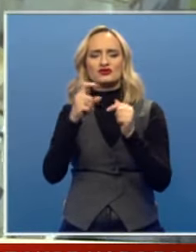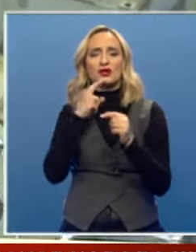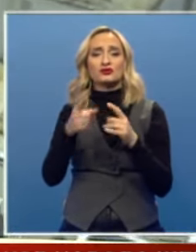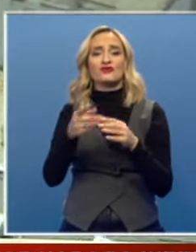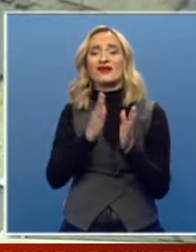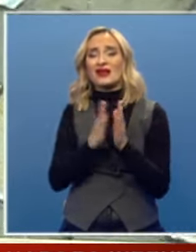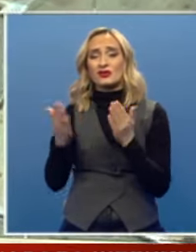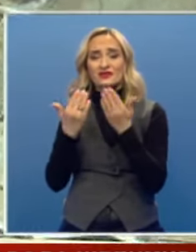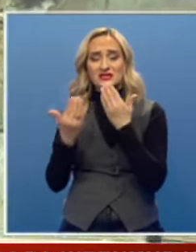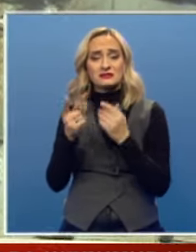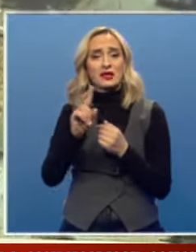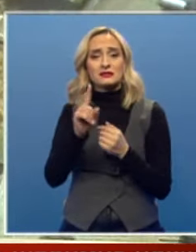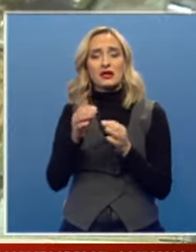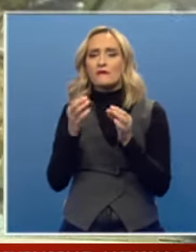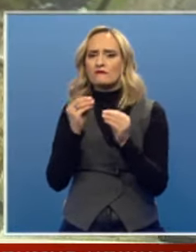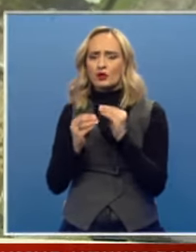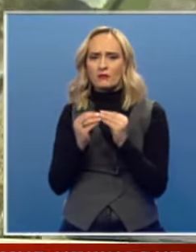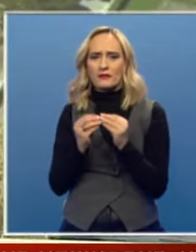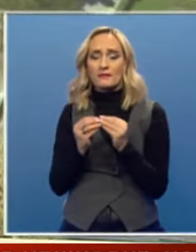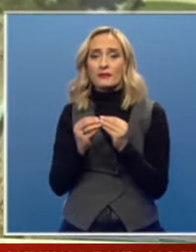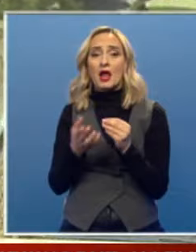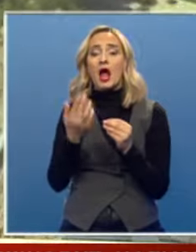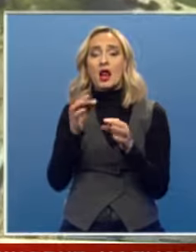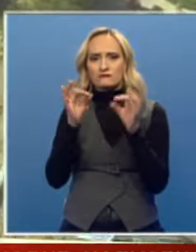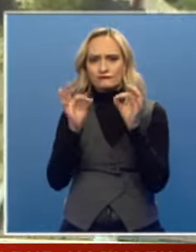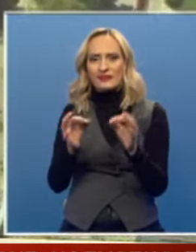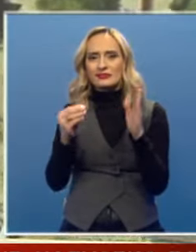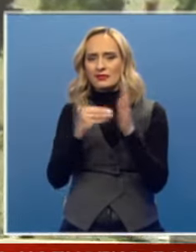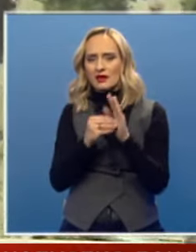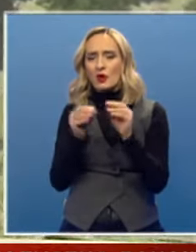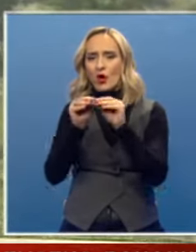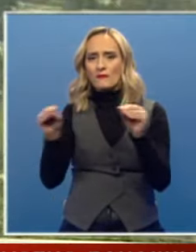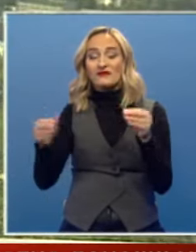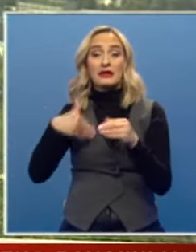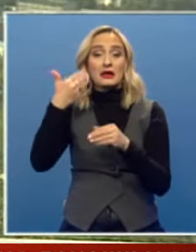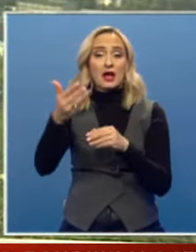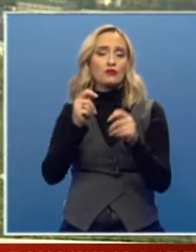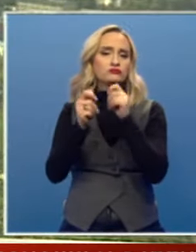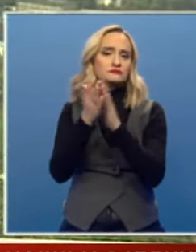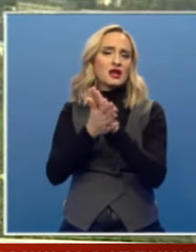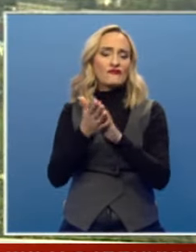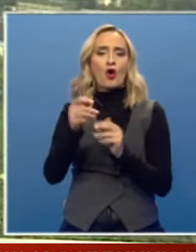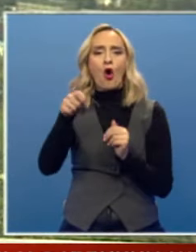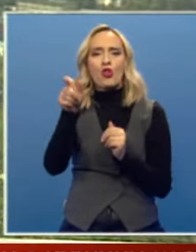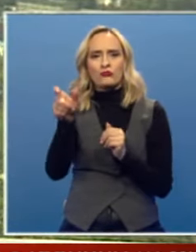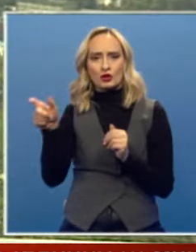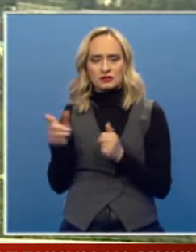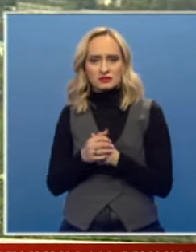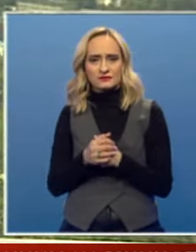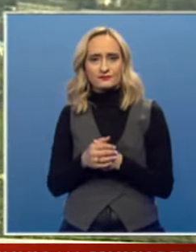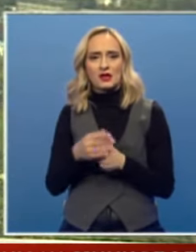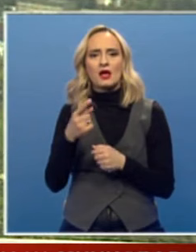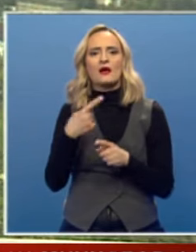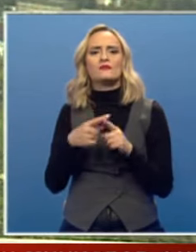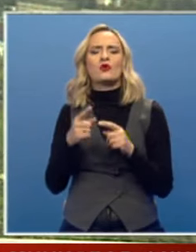održavanje redovne sjednice nije sporno, a da će konkretan termin objaviti nakon konsultacija sa odbornicima.